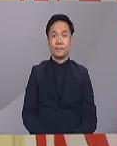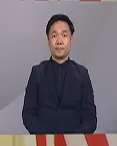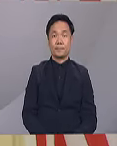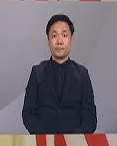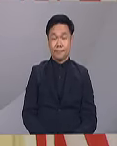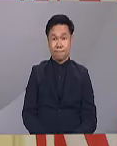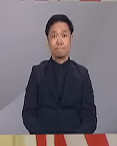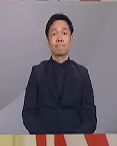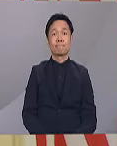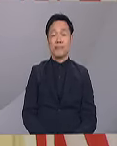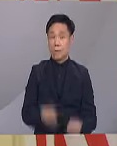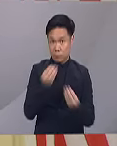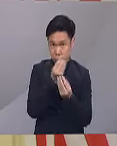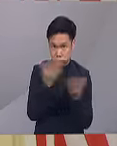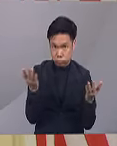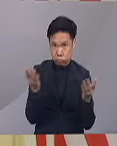Seperti saya katakan bahawa